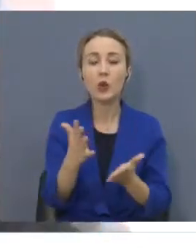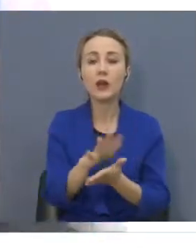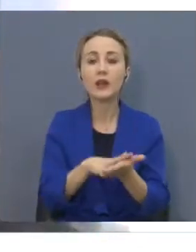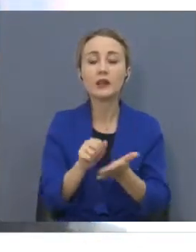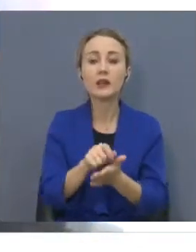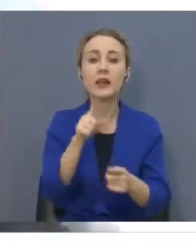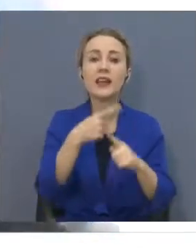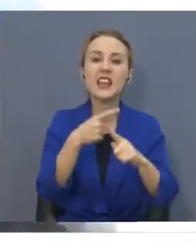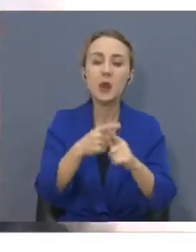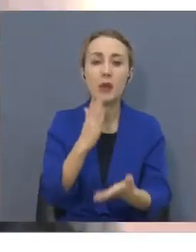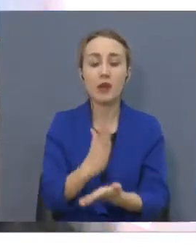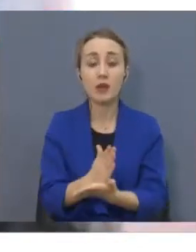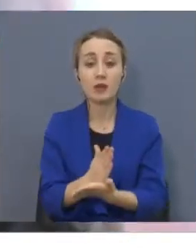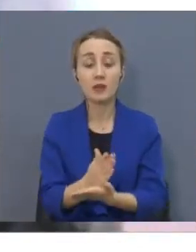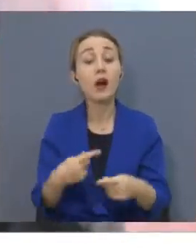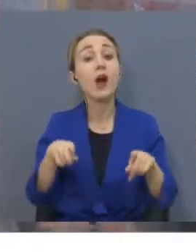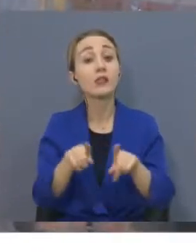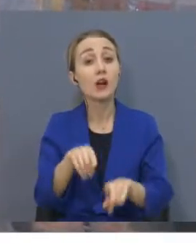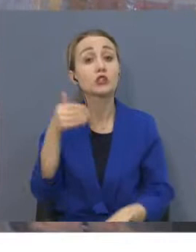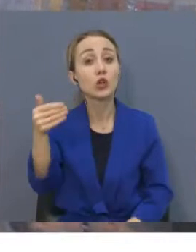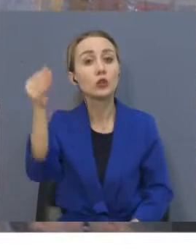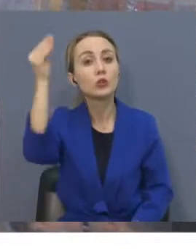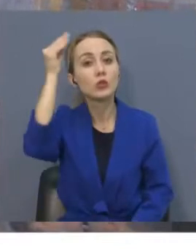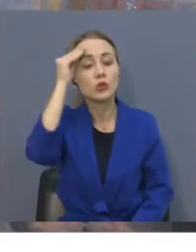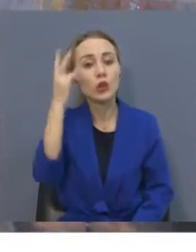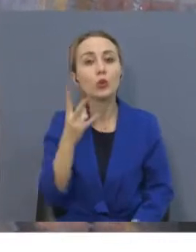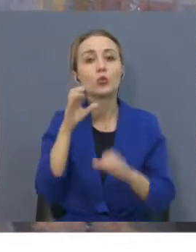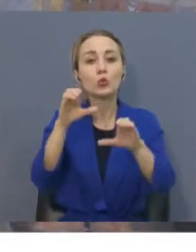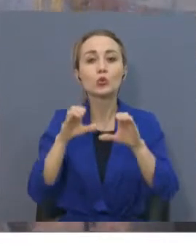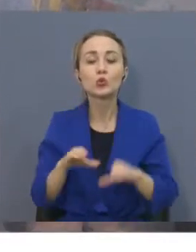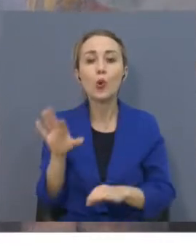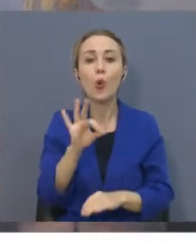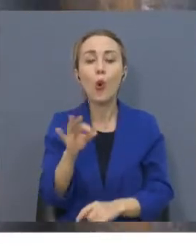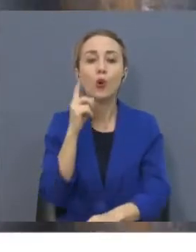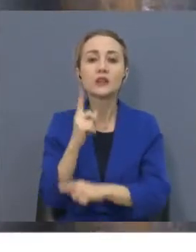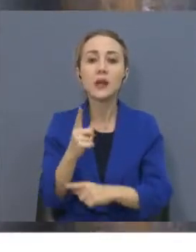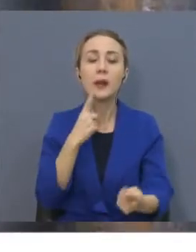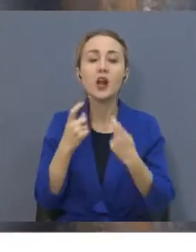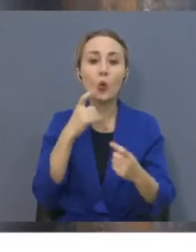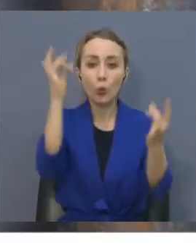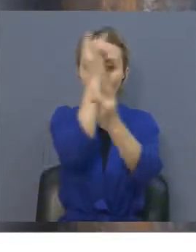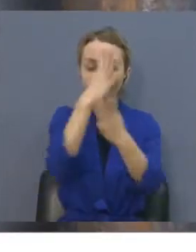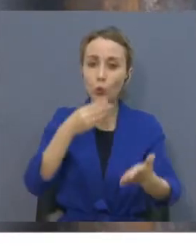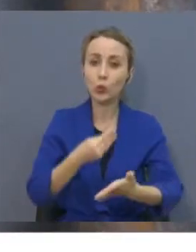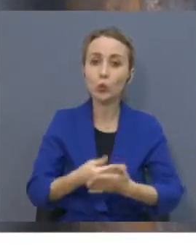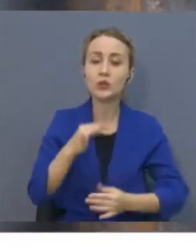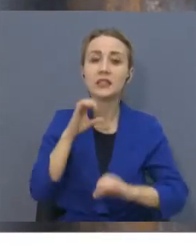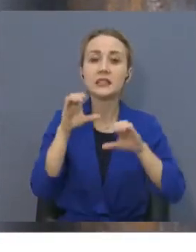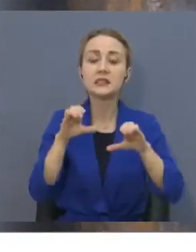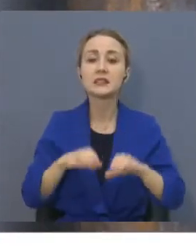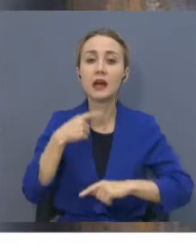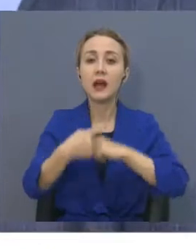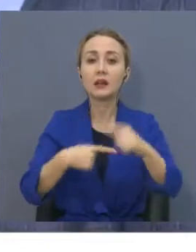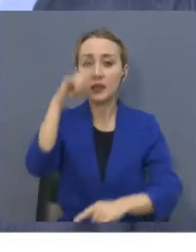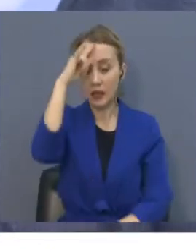организмы. Партия «Аул» также считает, что необходимо принять закон о запрете оскорбления культурных ценностей и традиций казахского народа, что